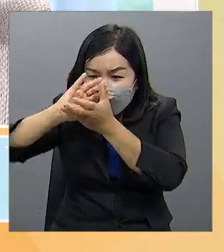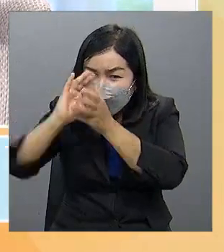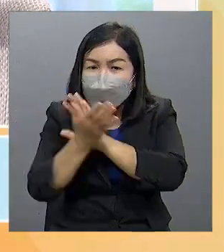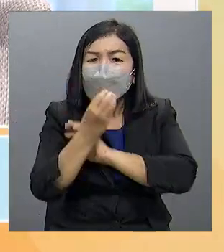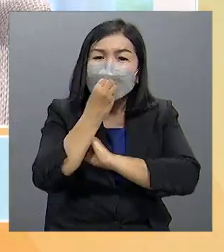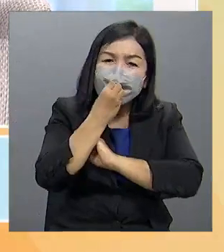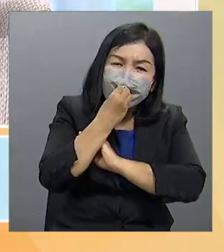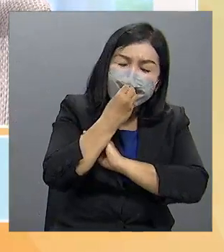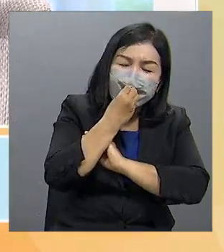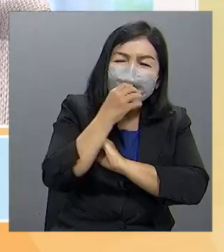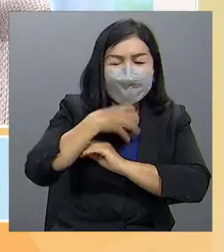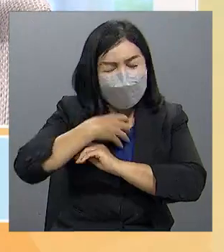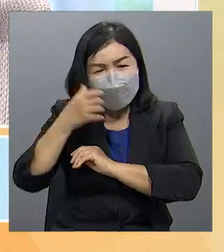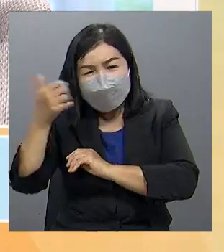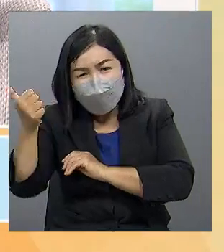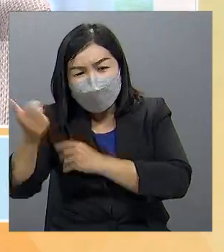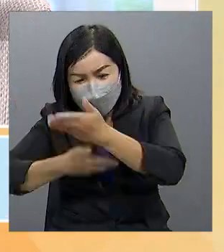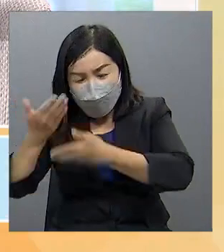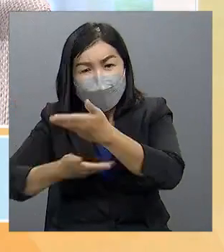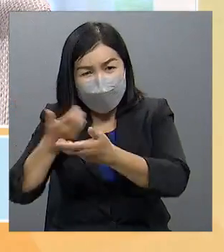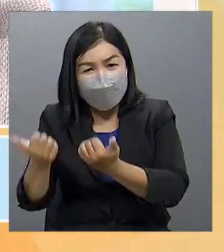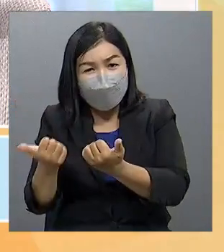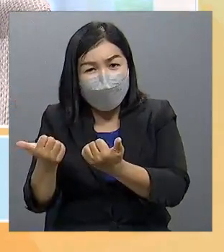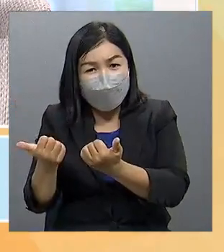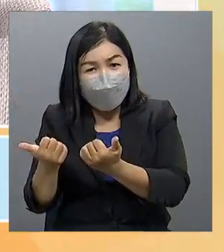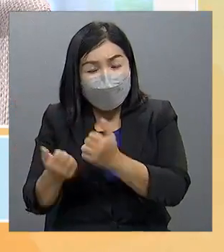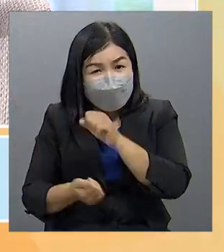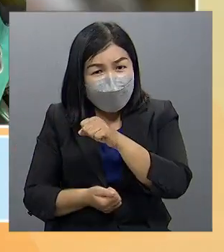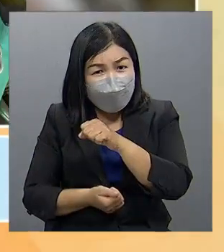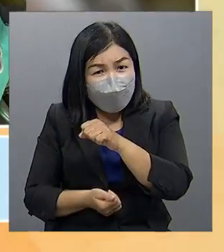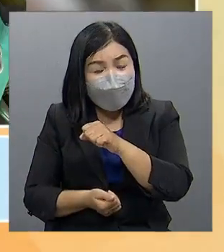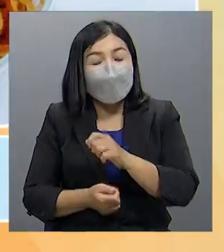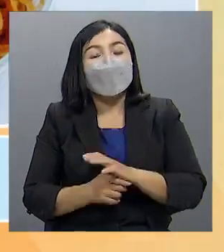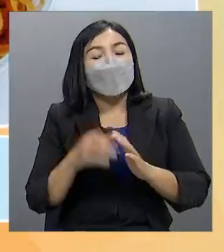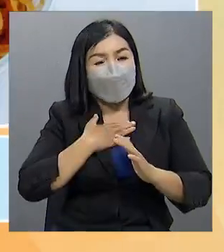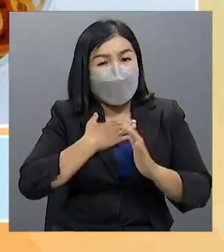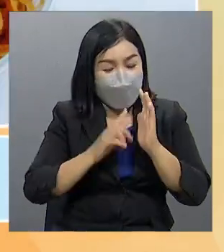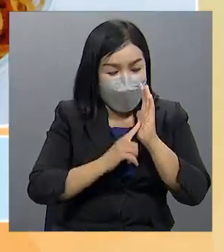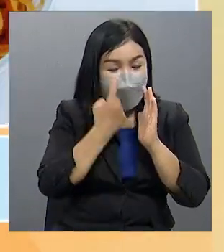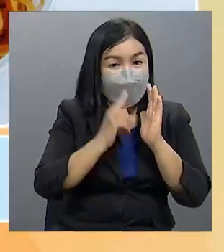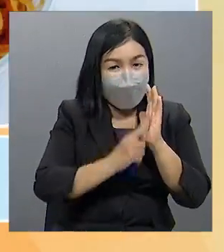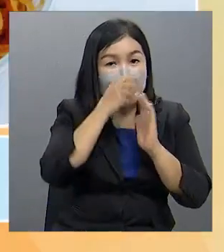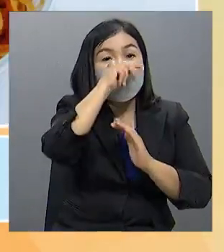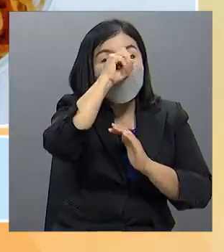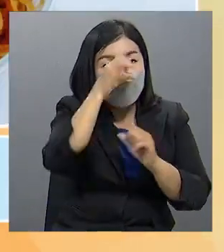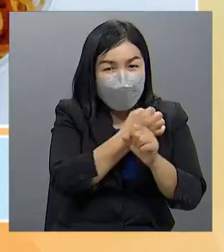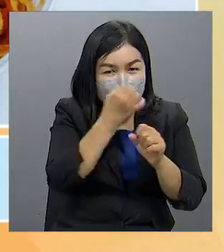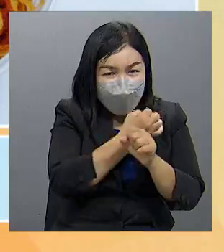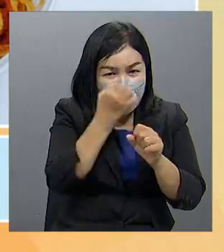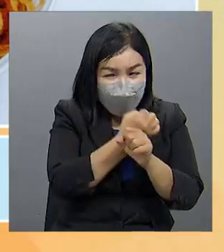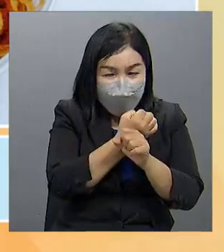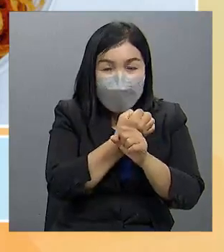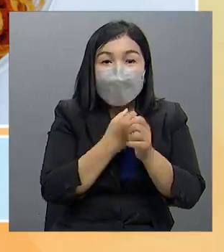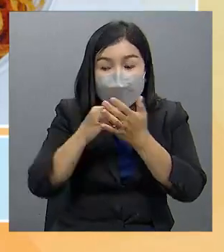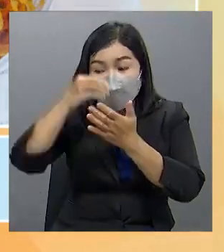ราอยากได้จะมาจำหน่ายแบบนี้ค่ะ ครับก็เริ่มจากที่แบบเราก็เรียนเกี่ยวกับส